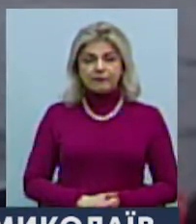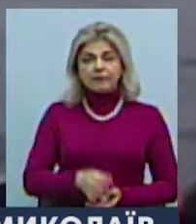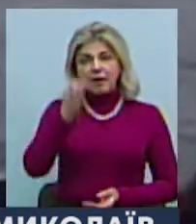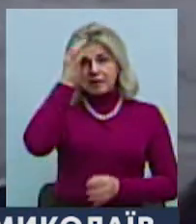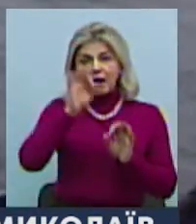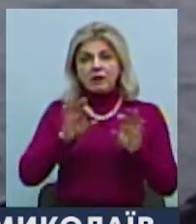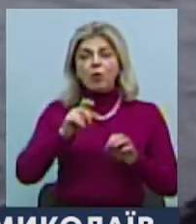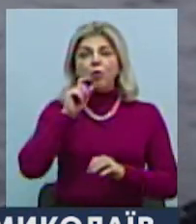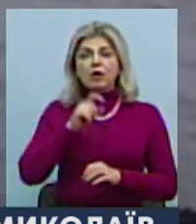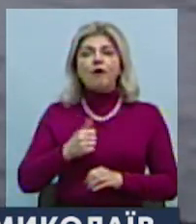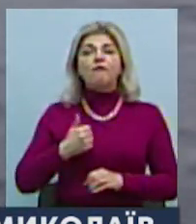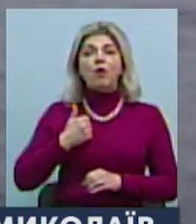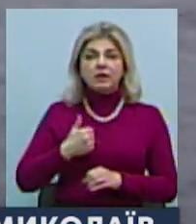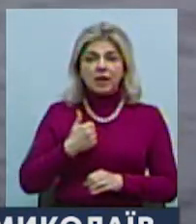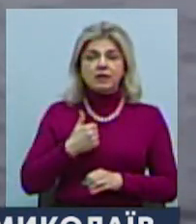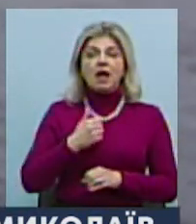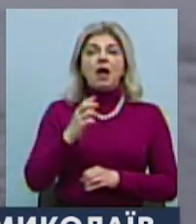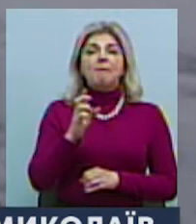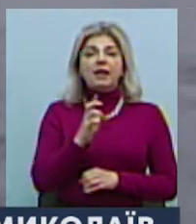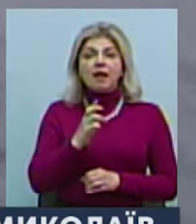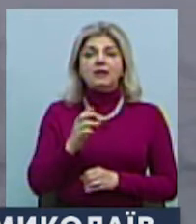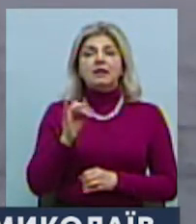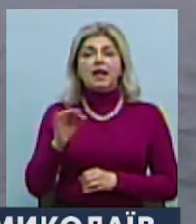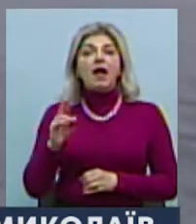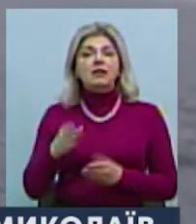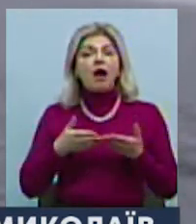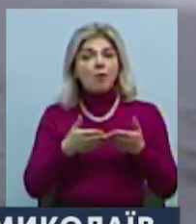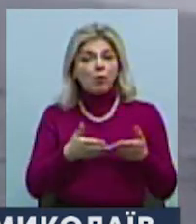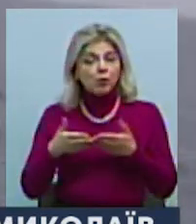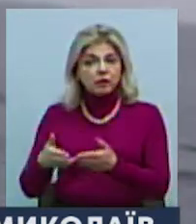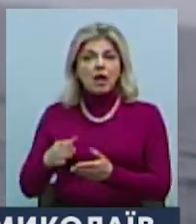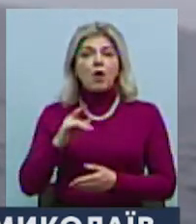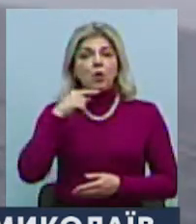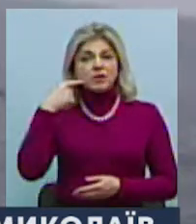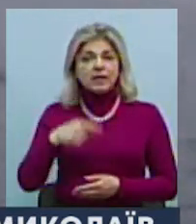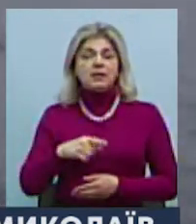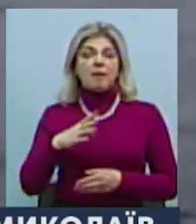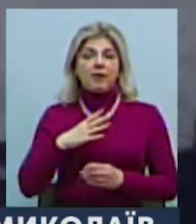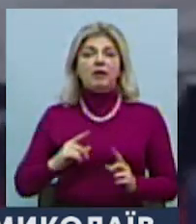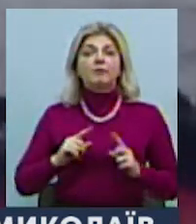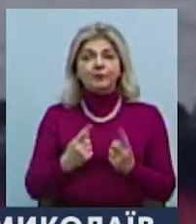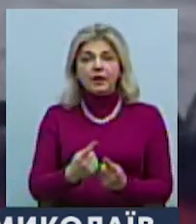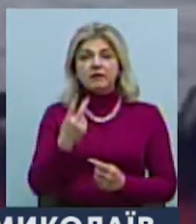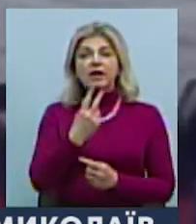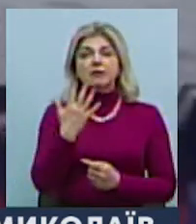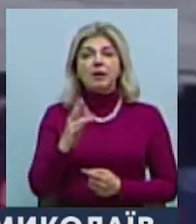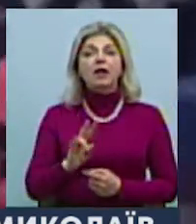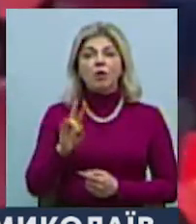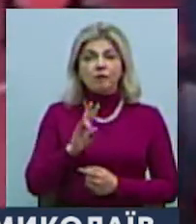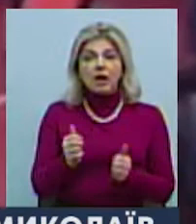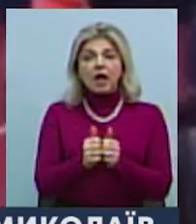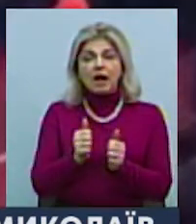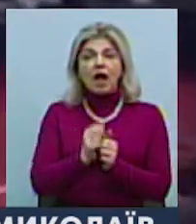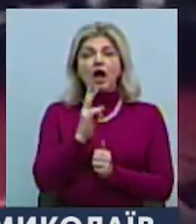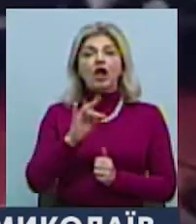Нагадаємо, українські військові катери «Нікополь» і «Бердянськ» та буксир «Яни Капу» російські силовики атакували торік 25 листопада поблизу Керченської